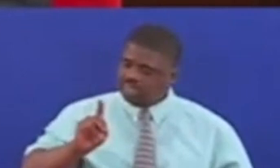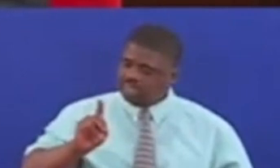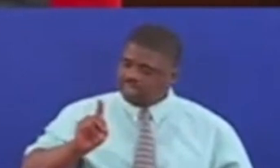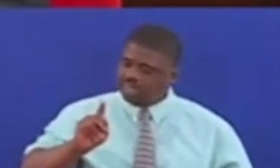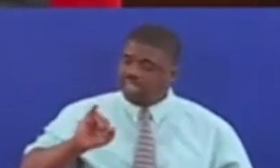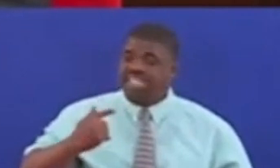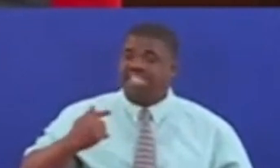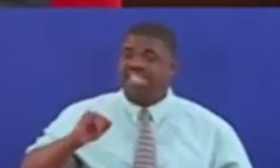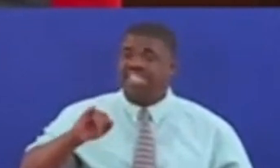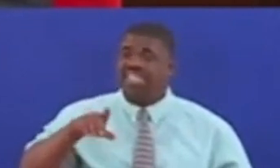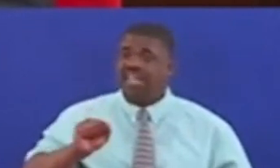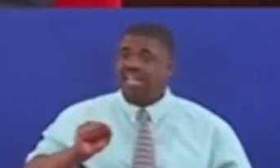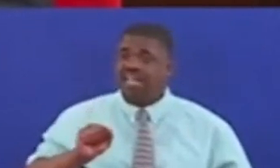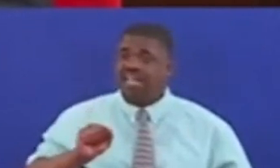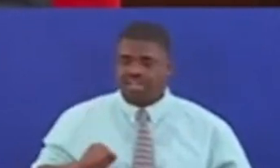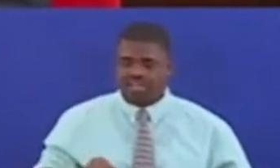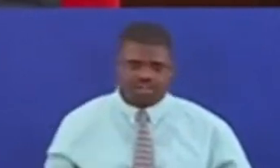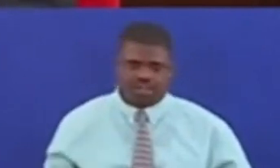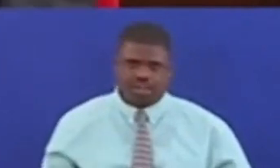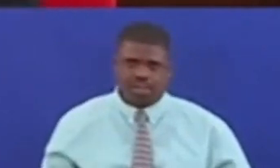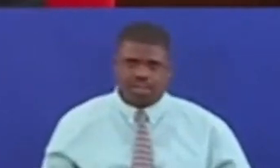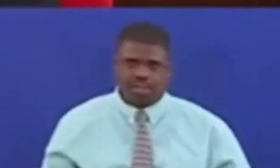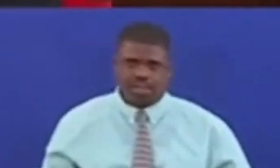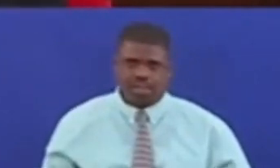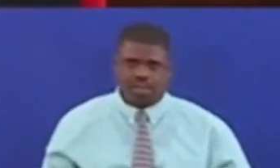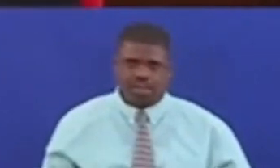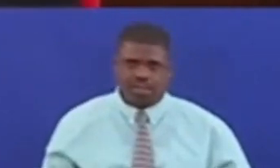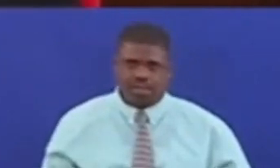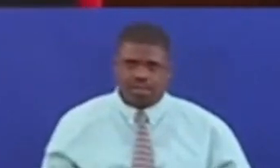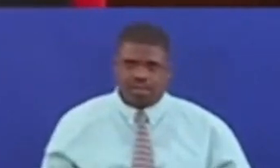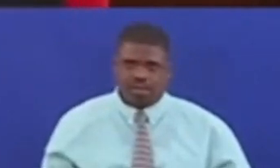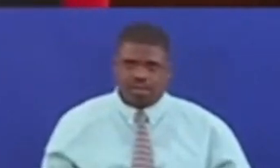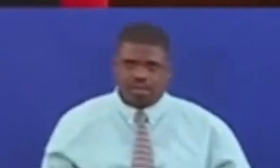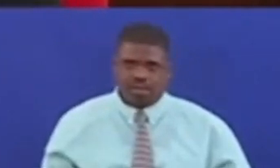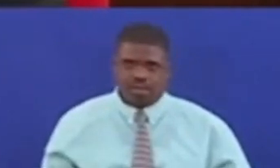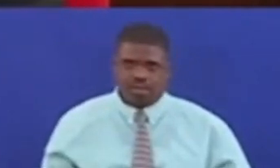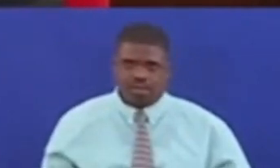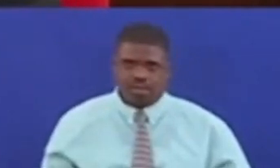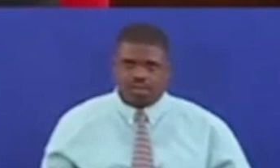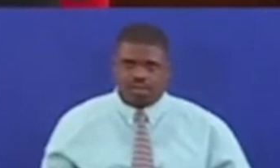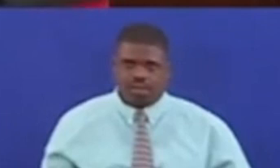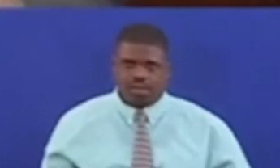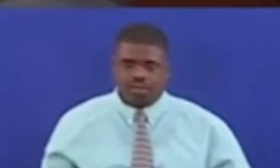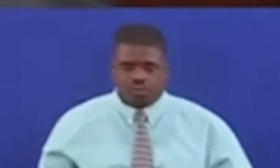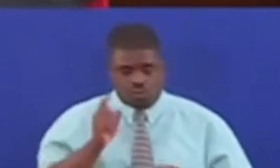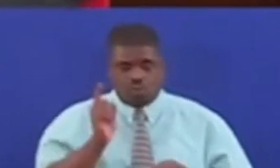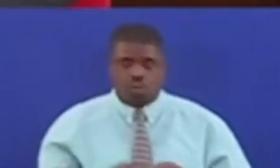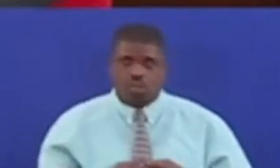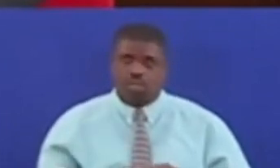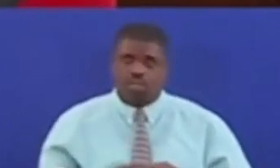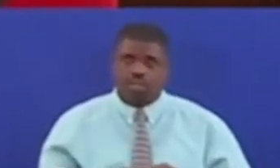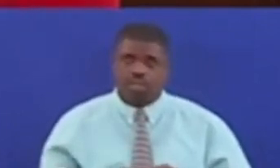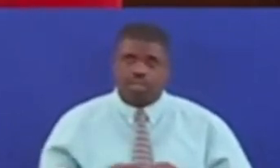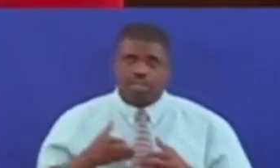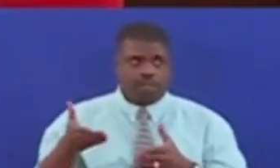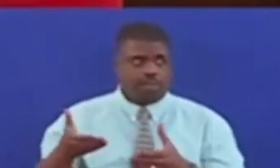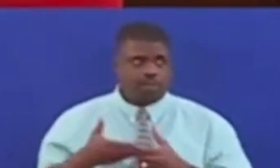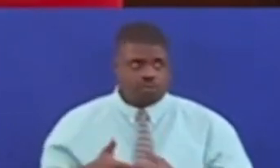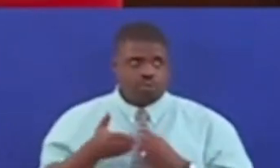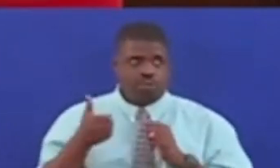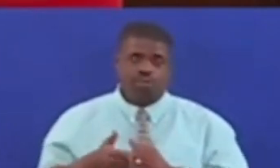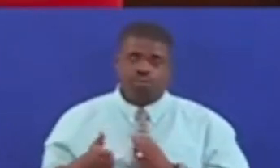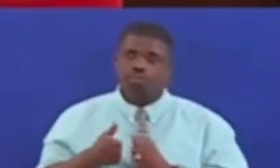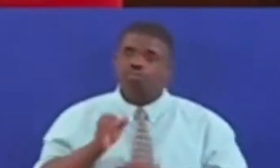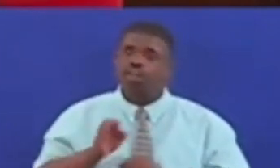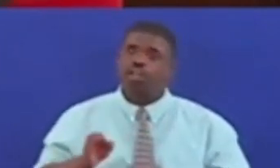kwanza is a very radical hotuba fulani. Ni imechukua engo fulani hivi ambayo ndio tunataka.